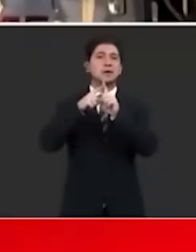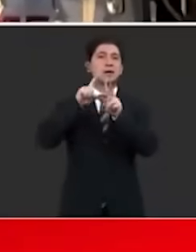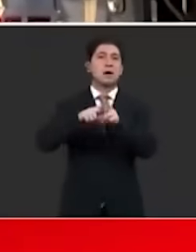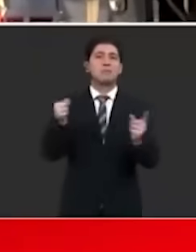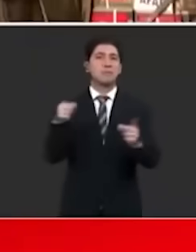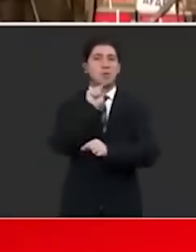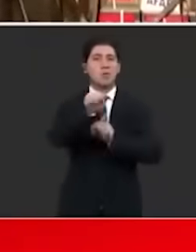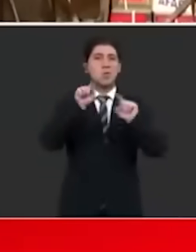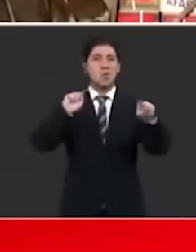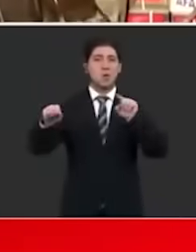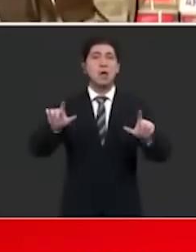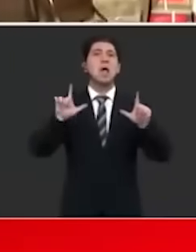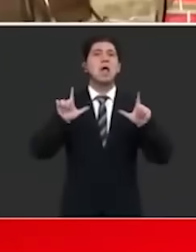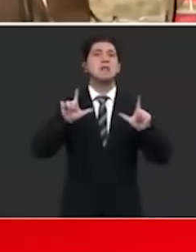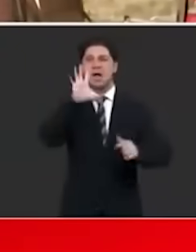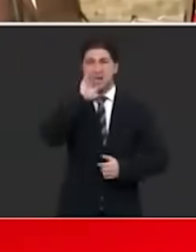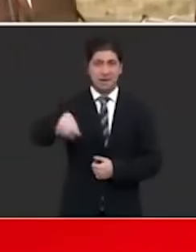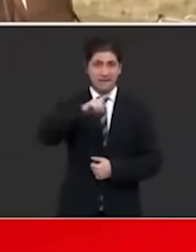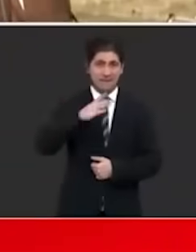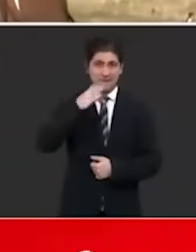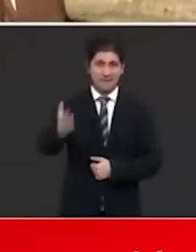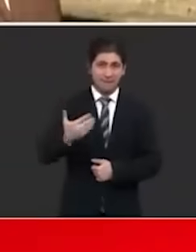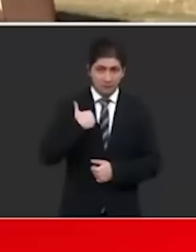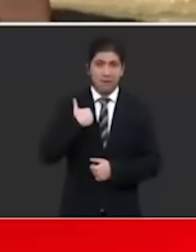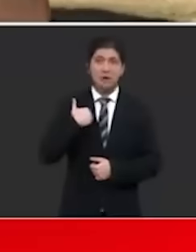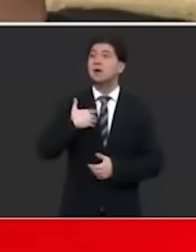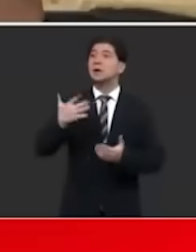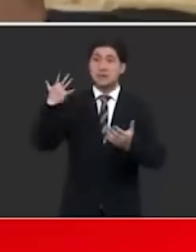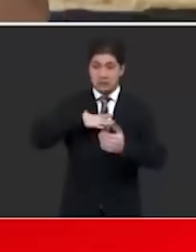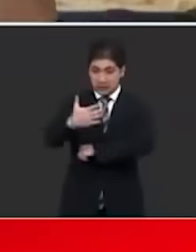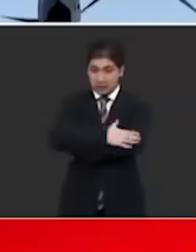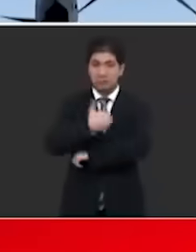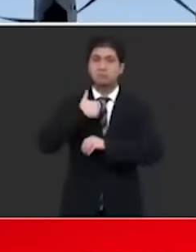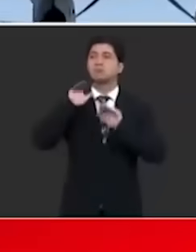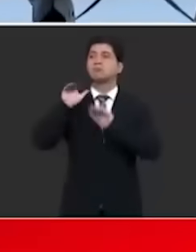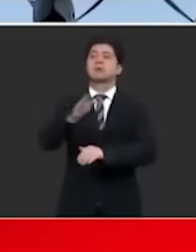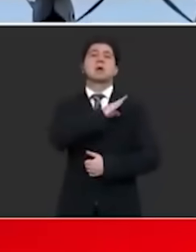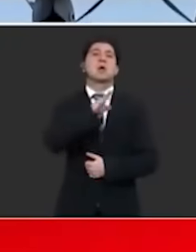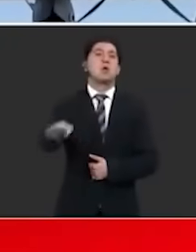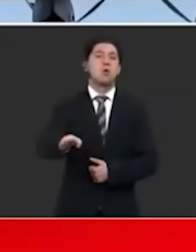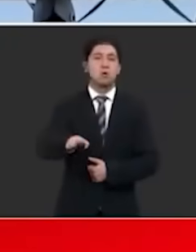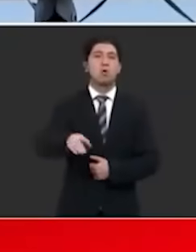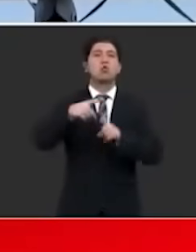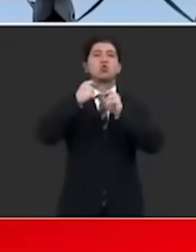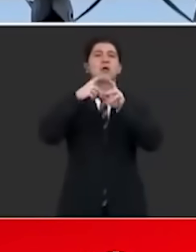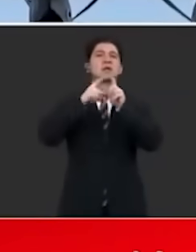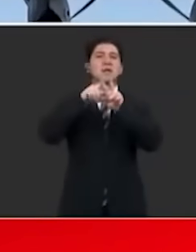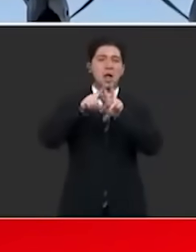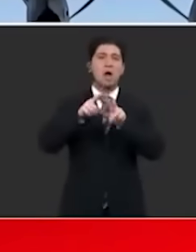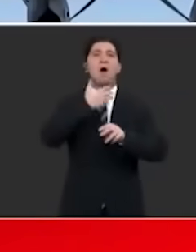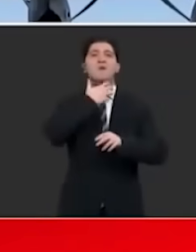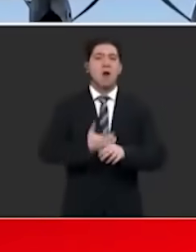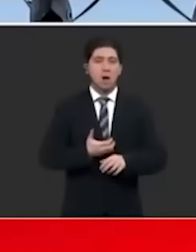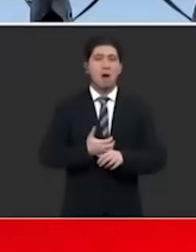kuruluşlarımızda ihtiyaç sahiplerinin imdadına koşuyoruz. Türkistan'dan Afganistan'a,